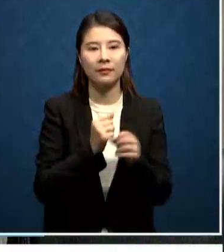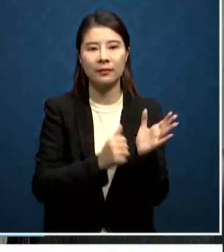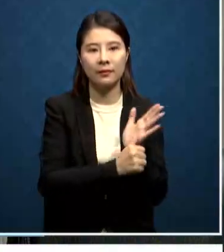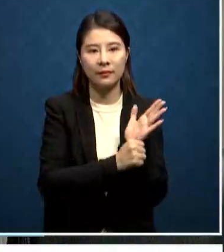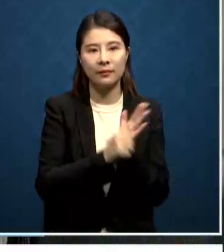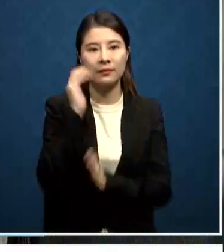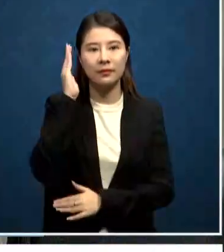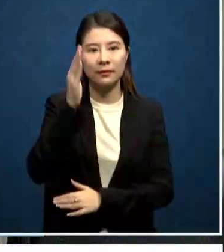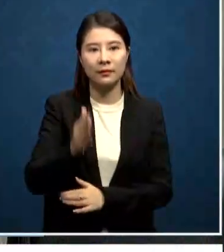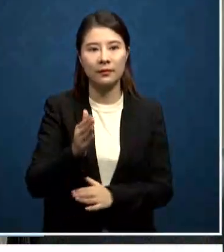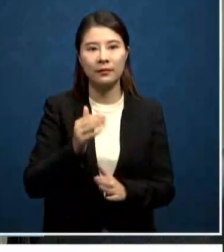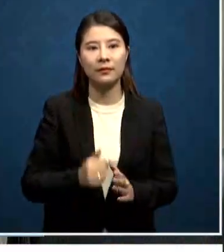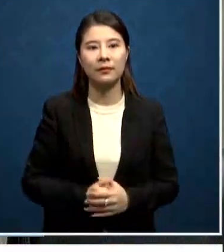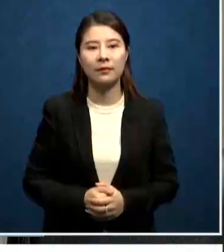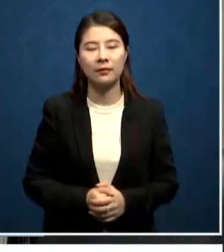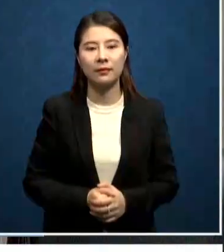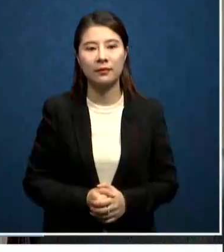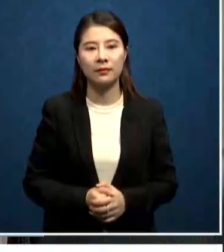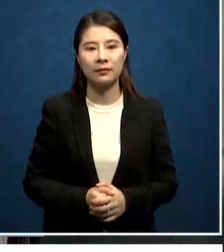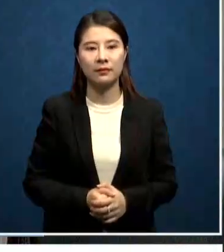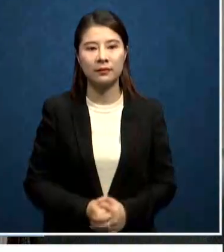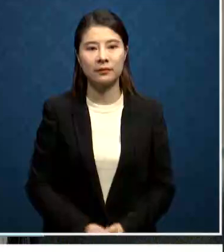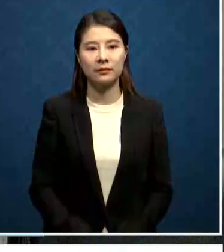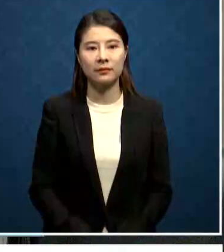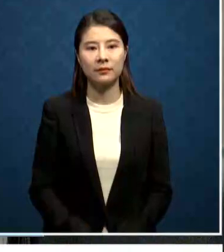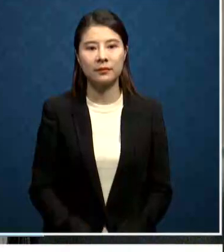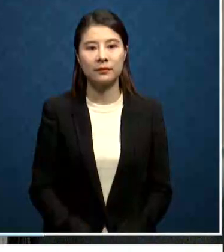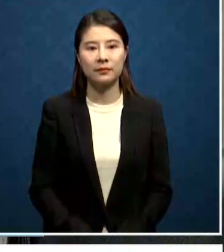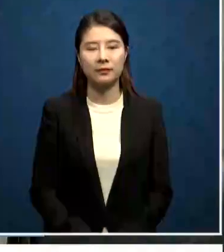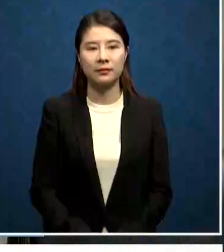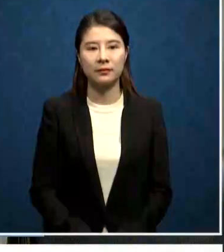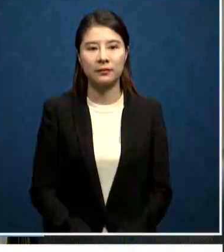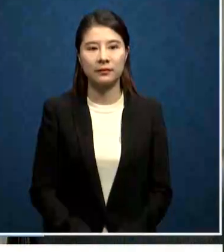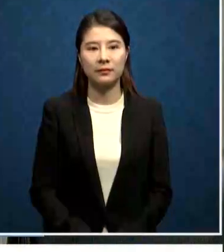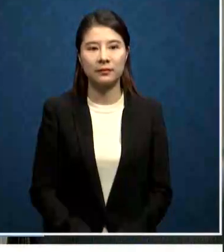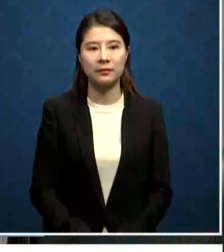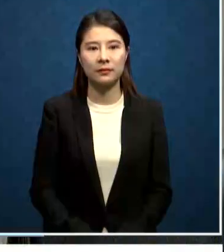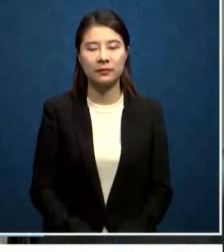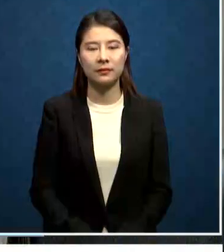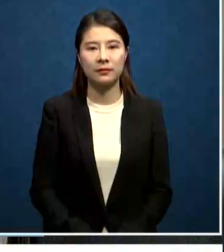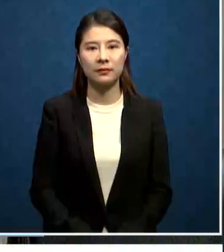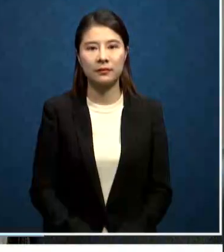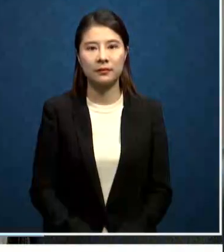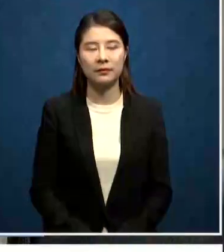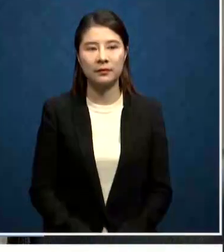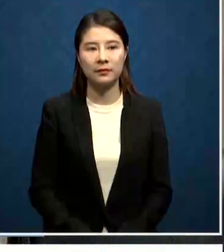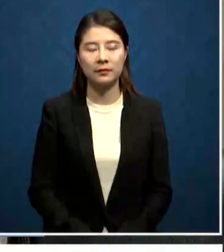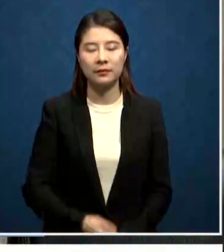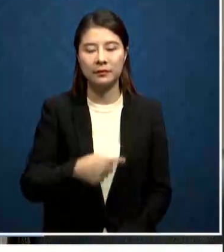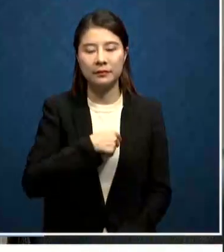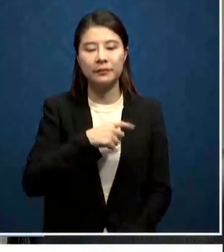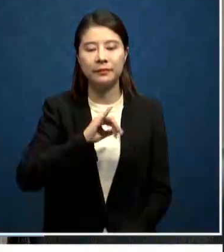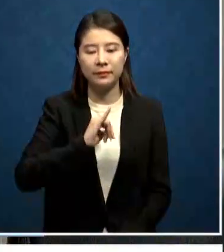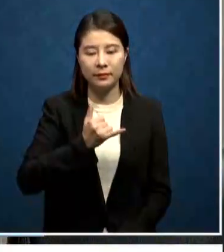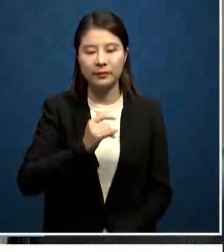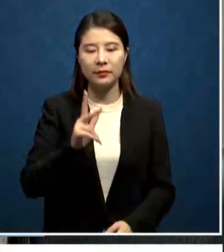ได้อีกเรื่องหนึ่งครับเรื่องนี้ผมไม่แน่ใจว่ากสม.มีหรือเปล่า